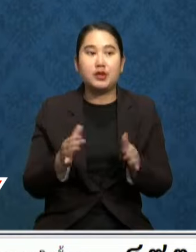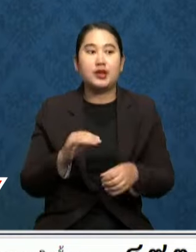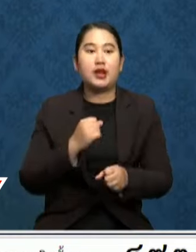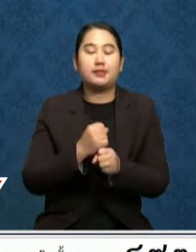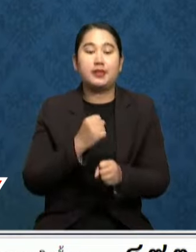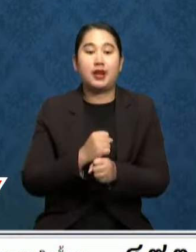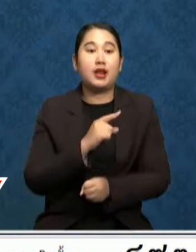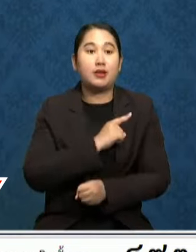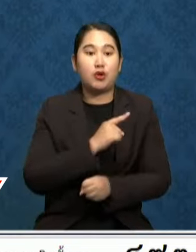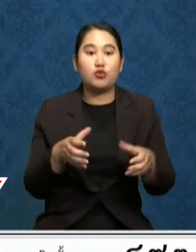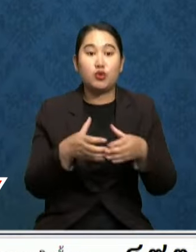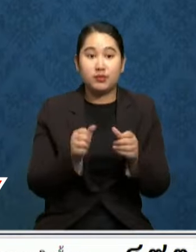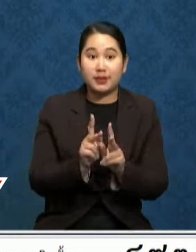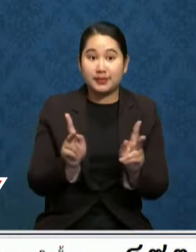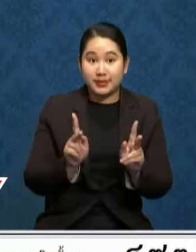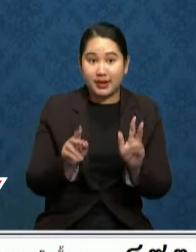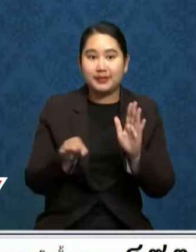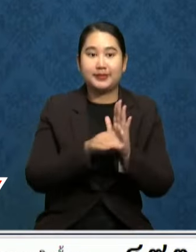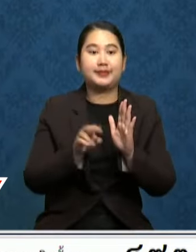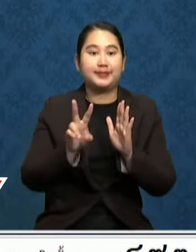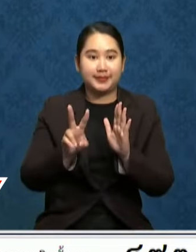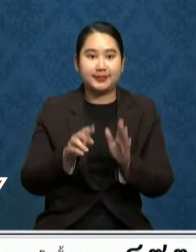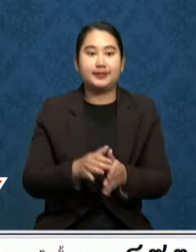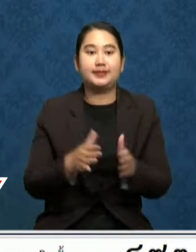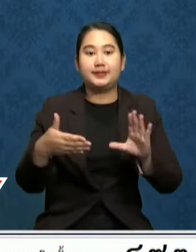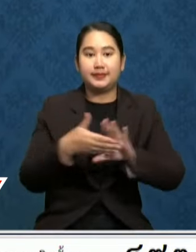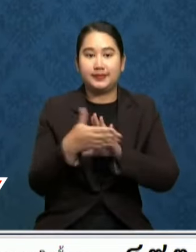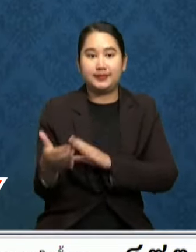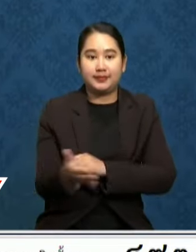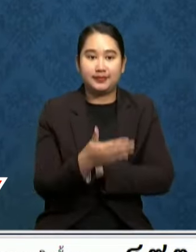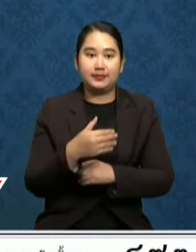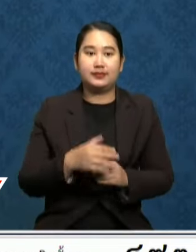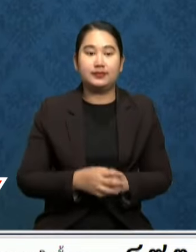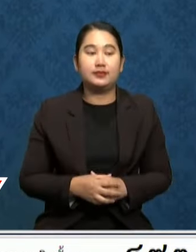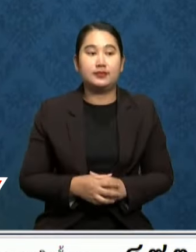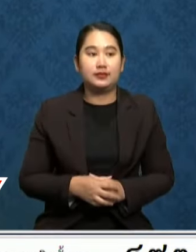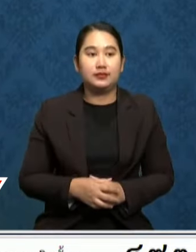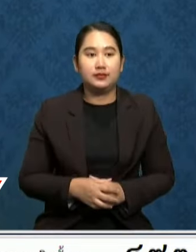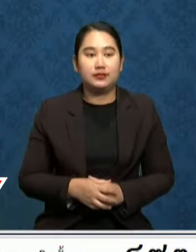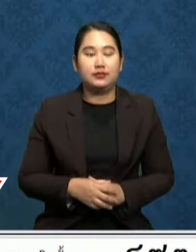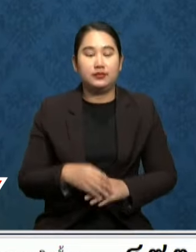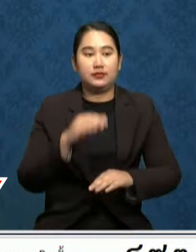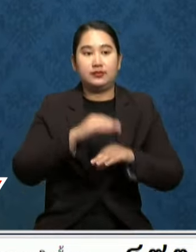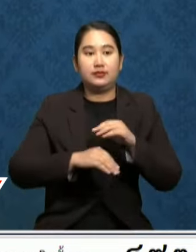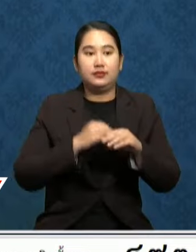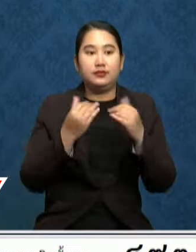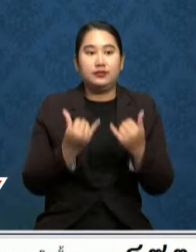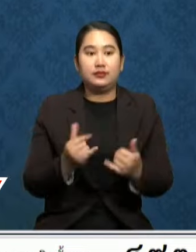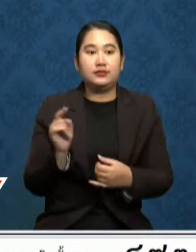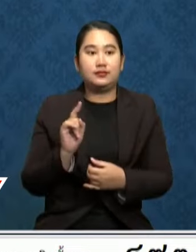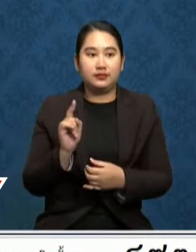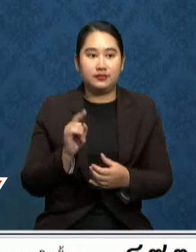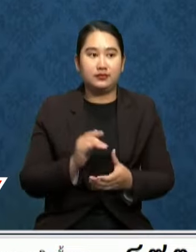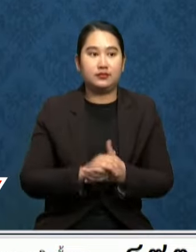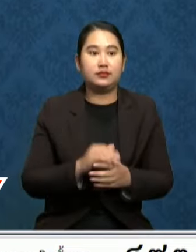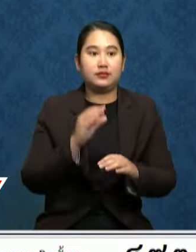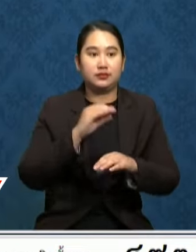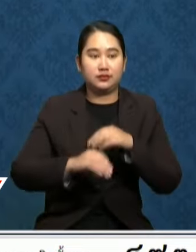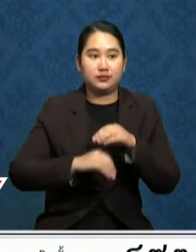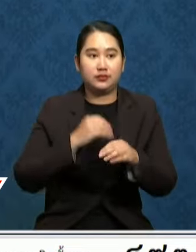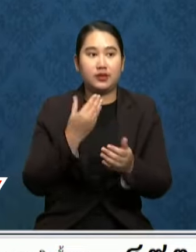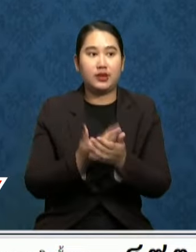องócตของคงการ